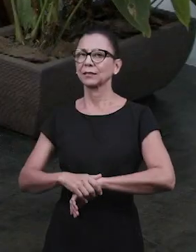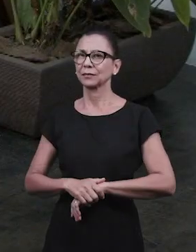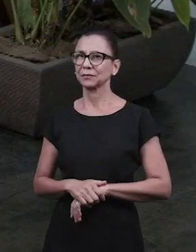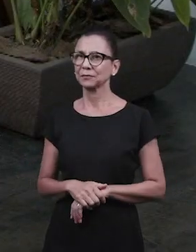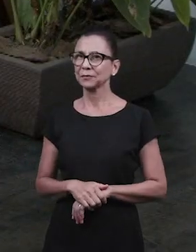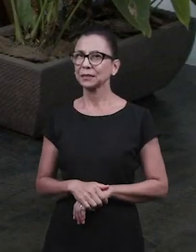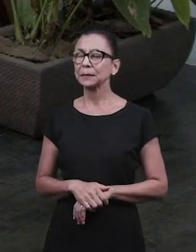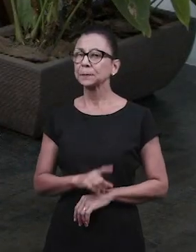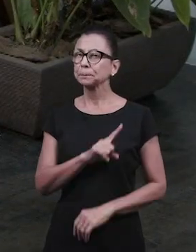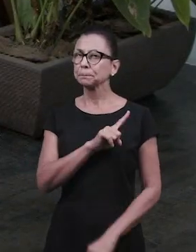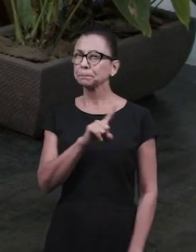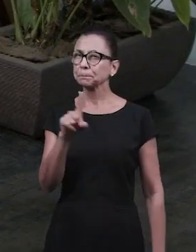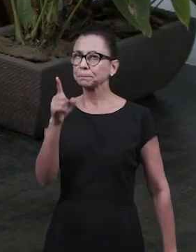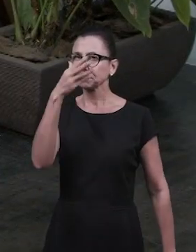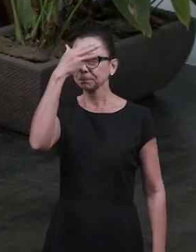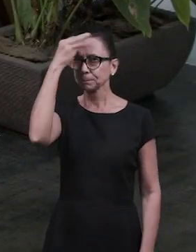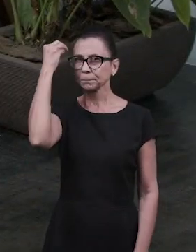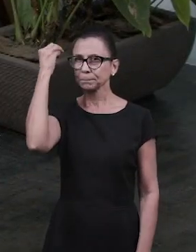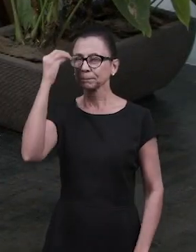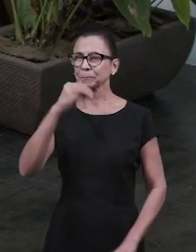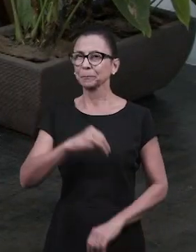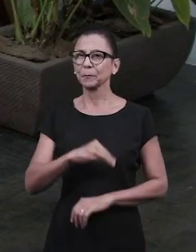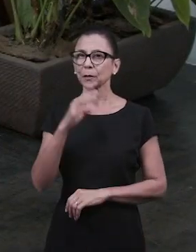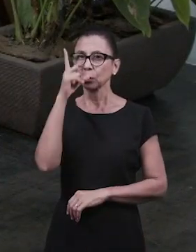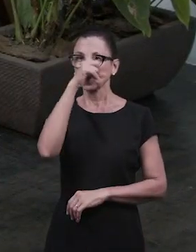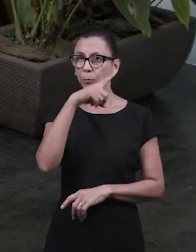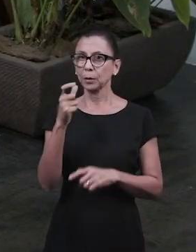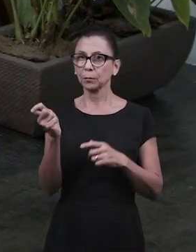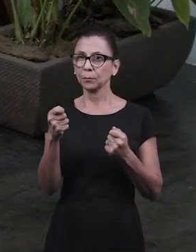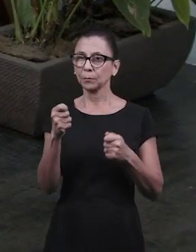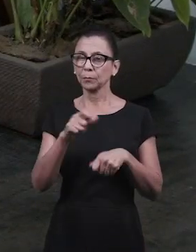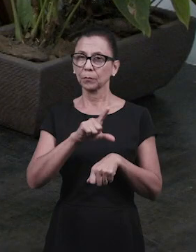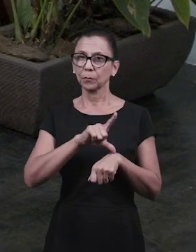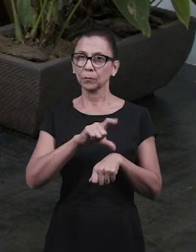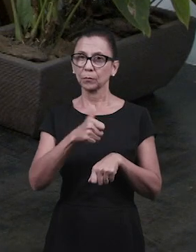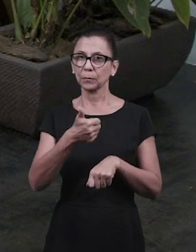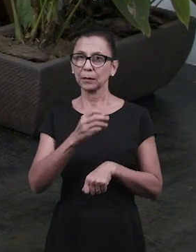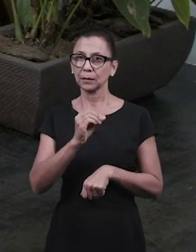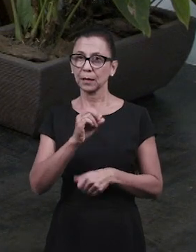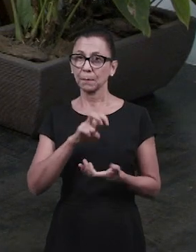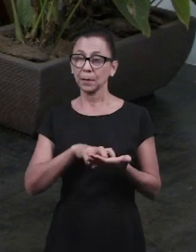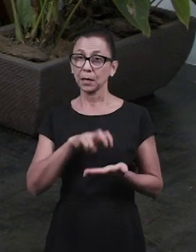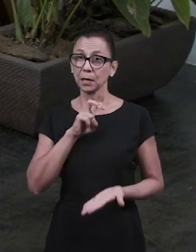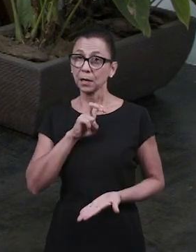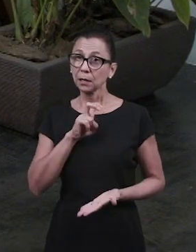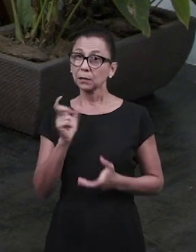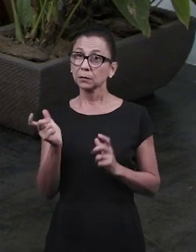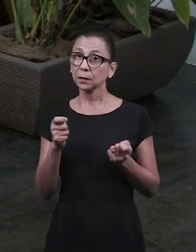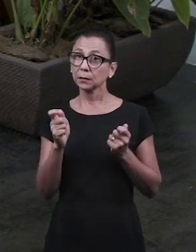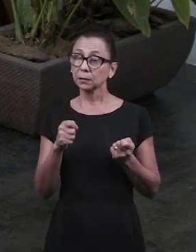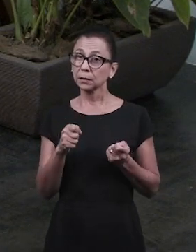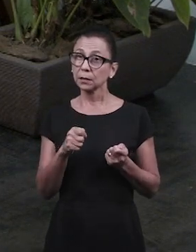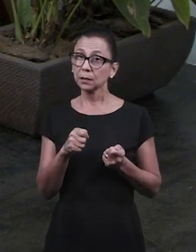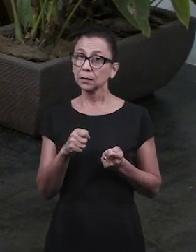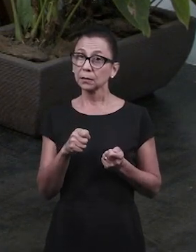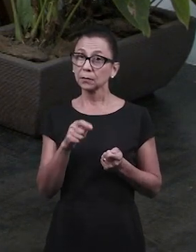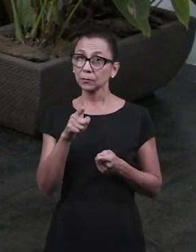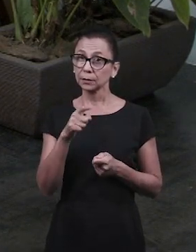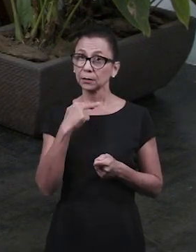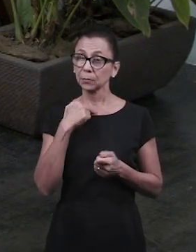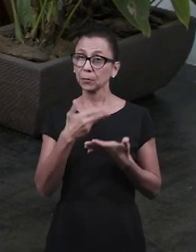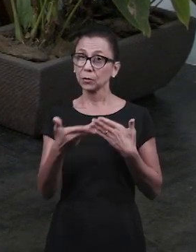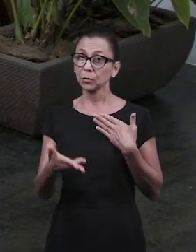éternel. Et n'oubliez pas, tous les dimanches à 10h du matin, il y a une programmation que vous ne pouvez pas